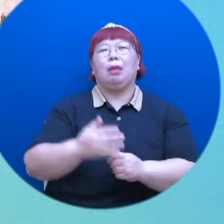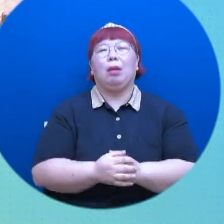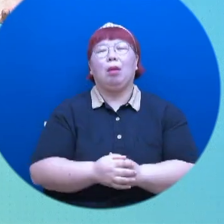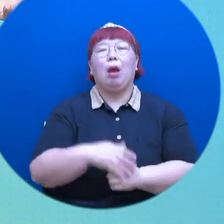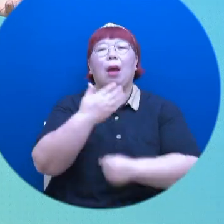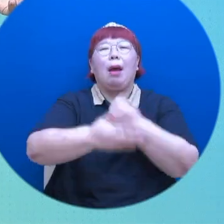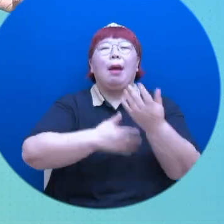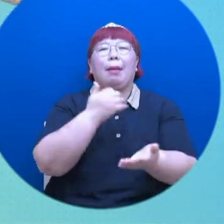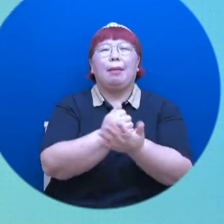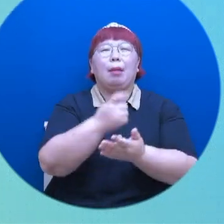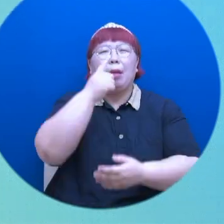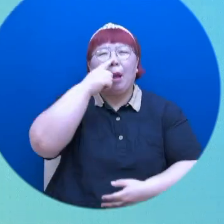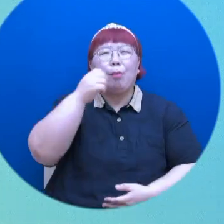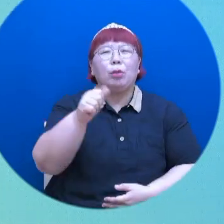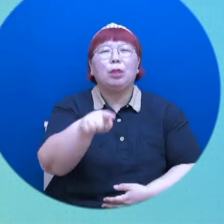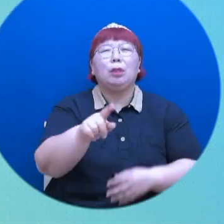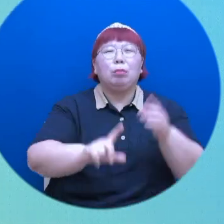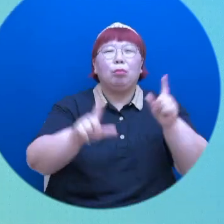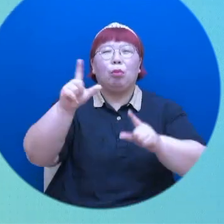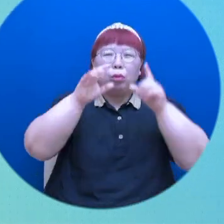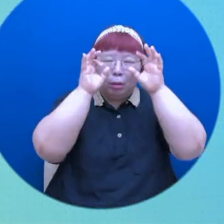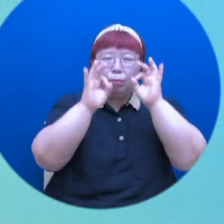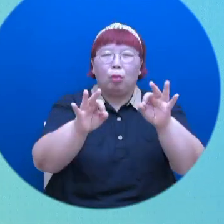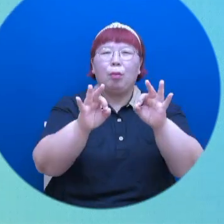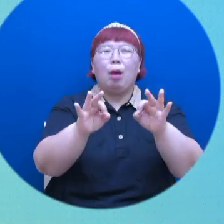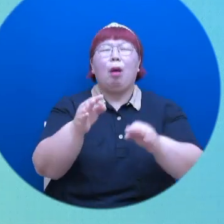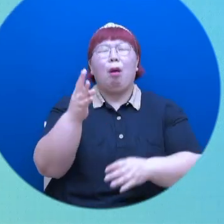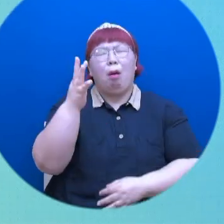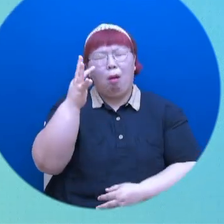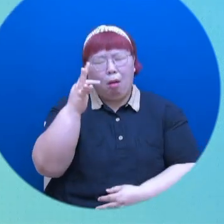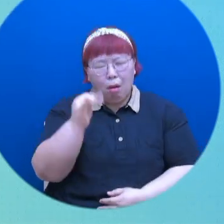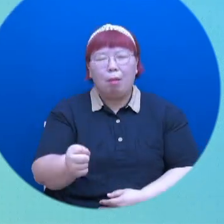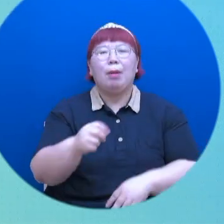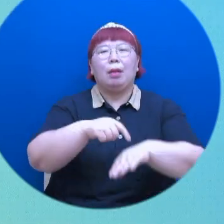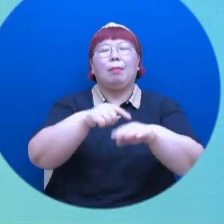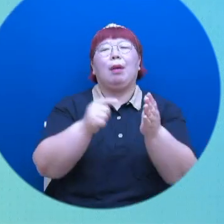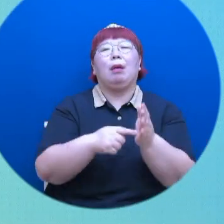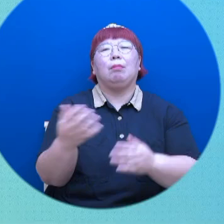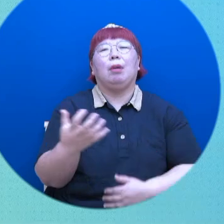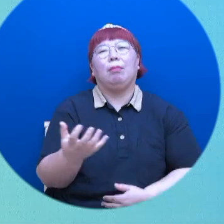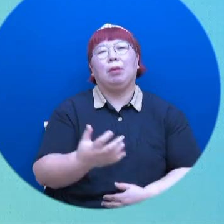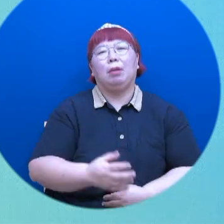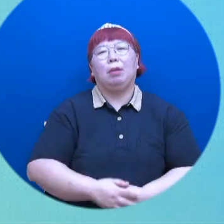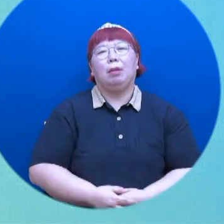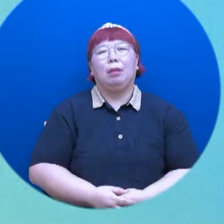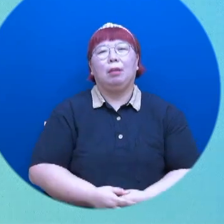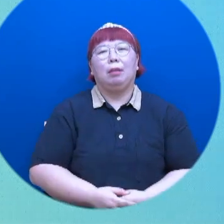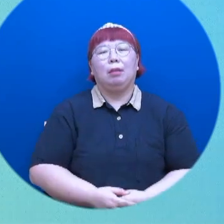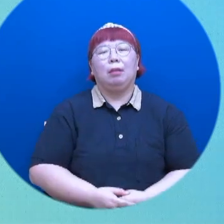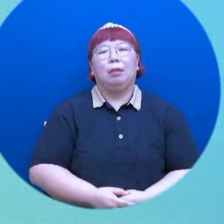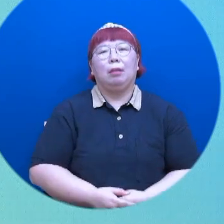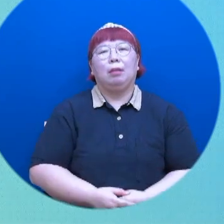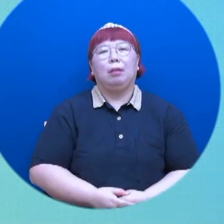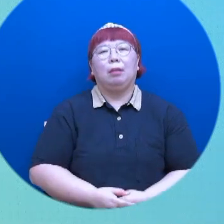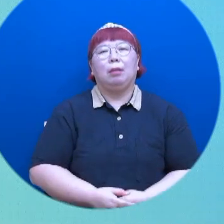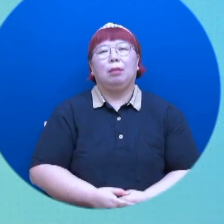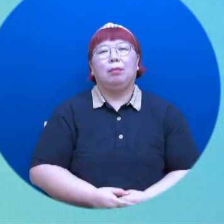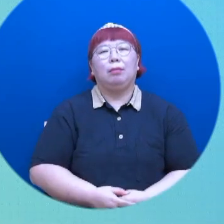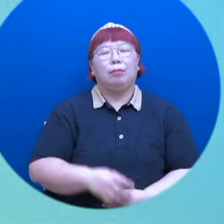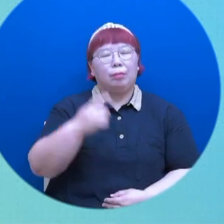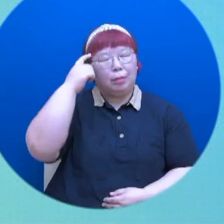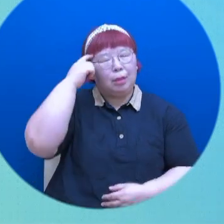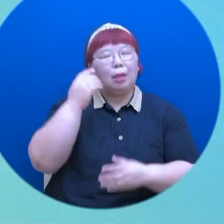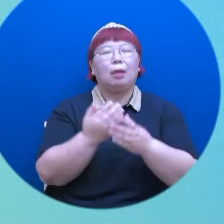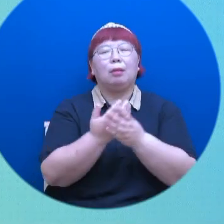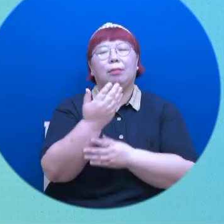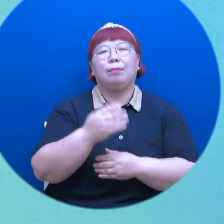하나님 아버지께서 그 모습을 바라보며 얼마나 마음 아파하실까 라는 생각을